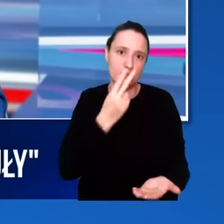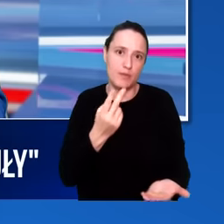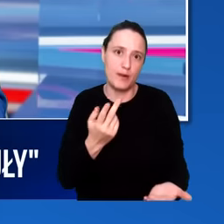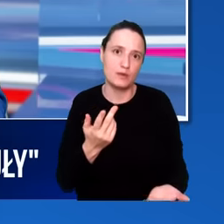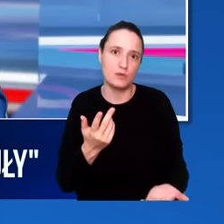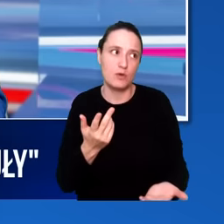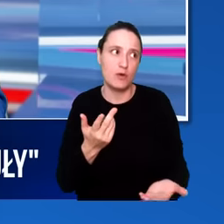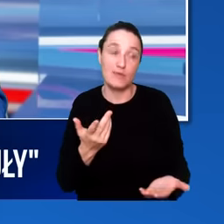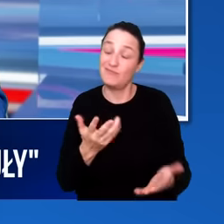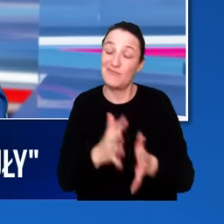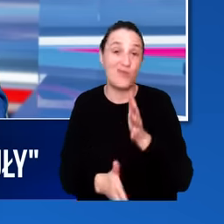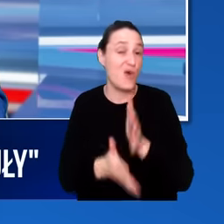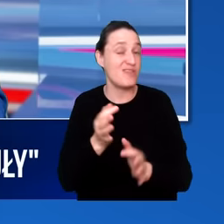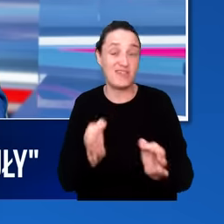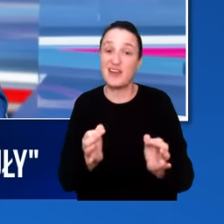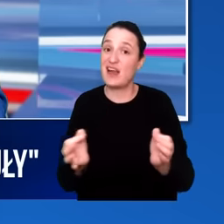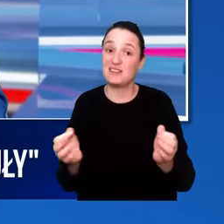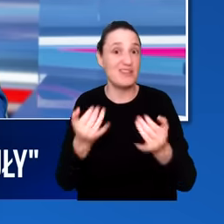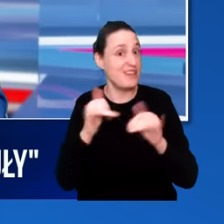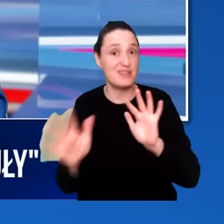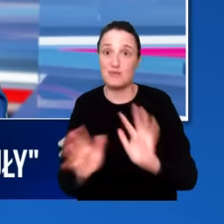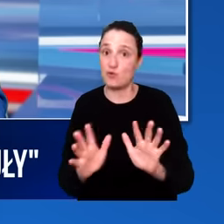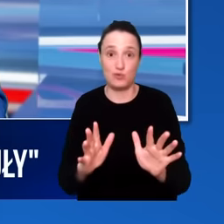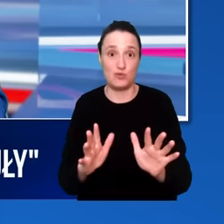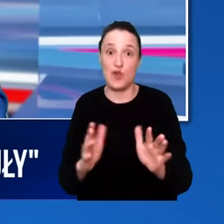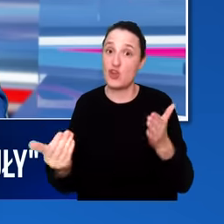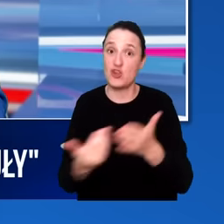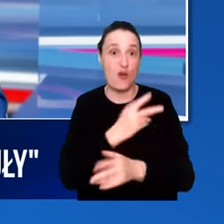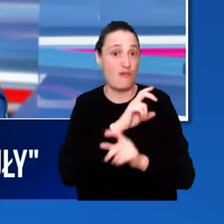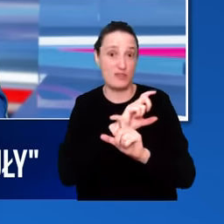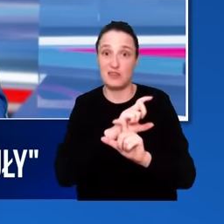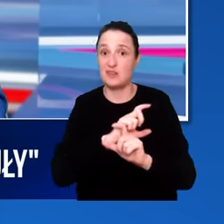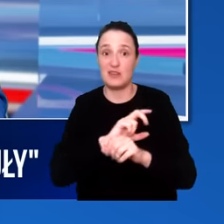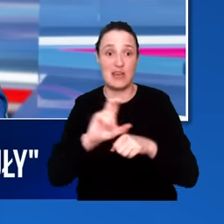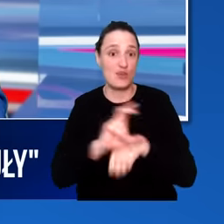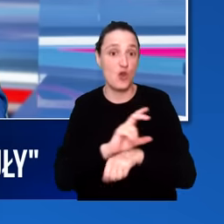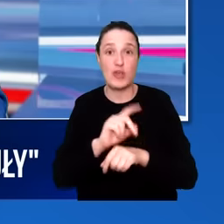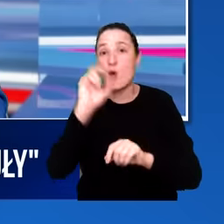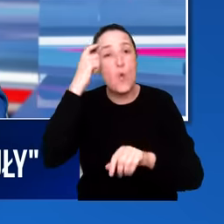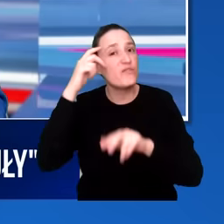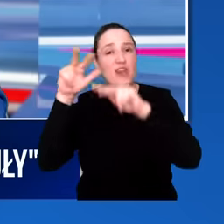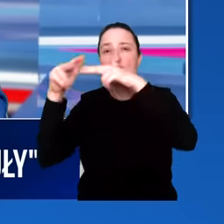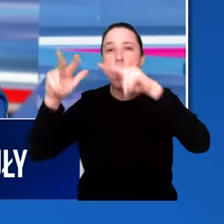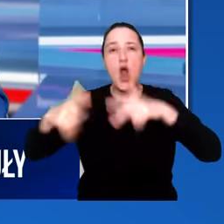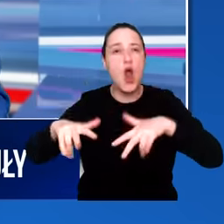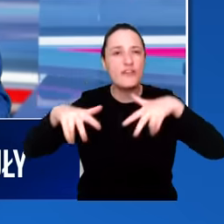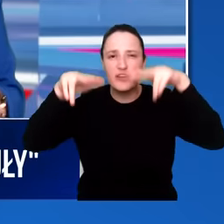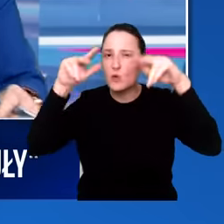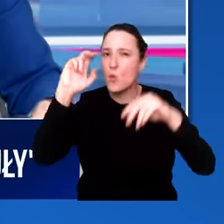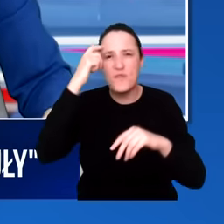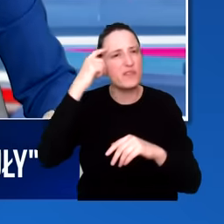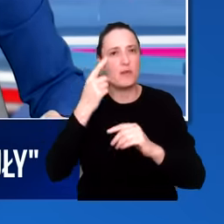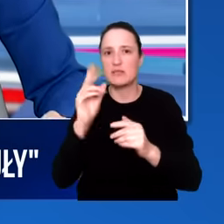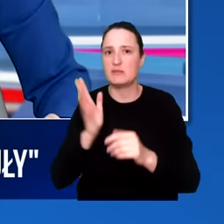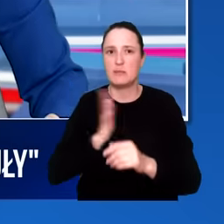ta wojna jest prowadzona w zupełnie nowych formułach. Te drony szczególnie są też zagrożeniem